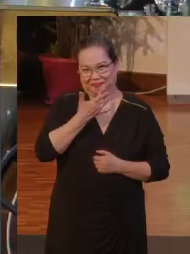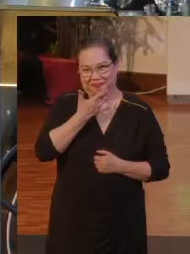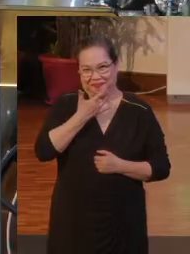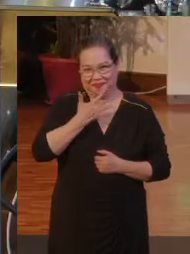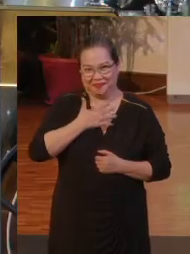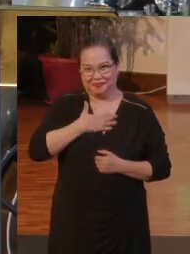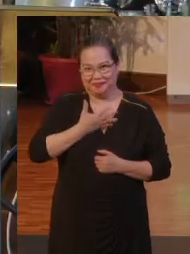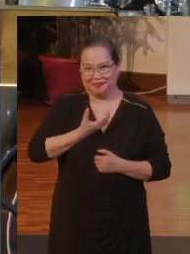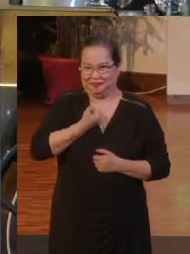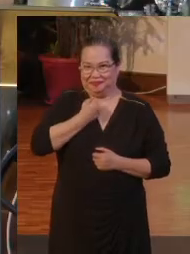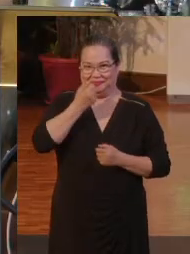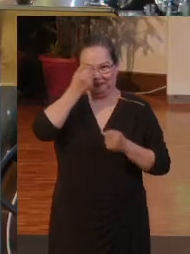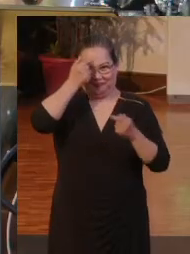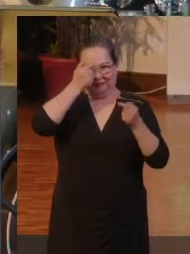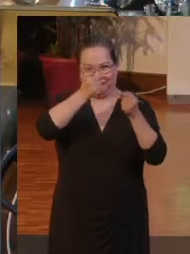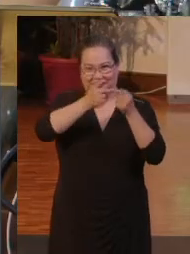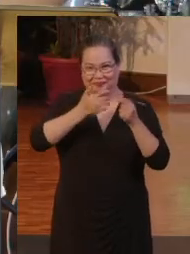ambisyon,